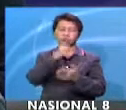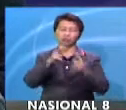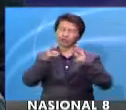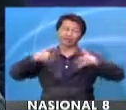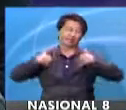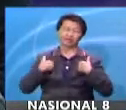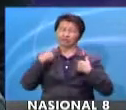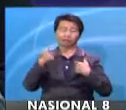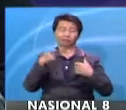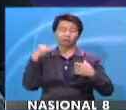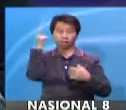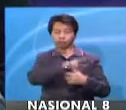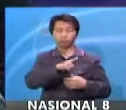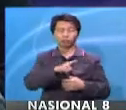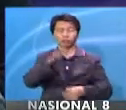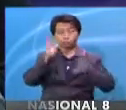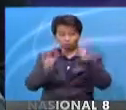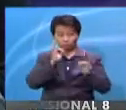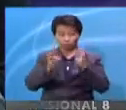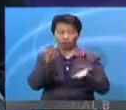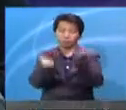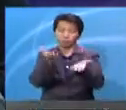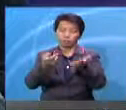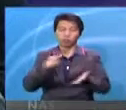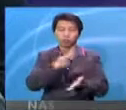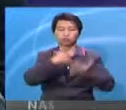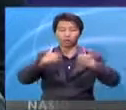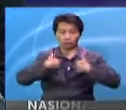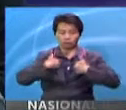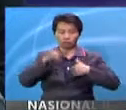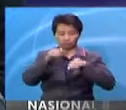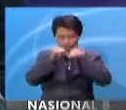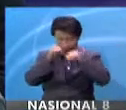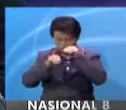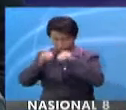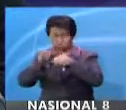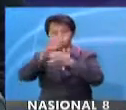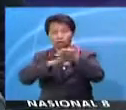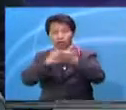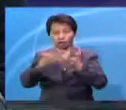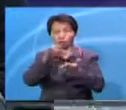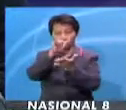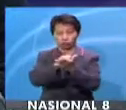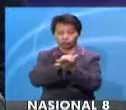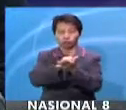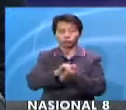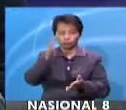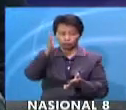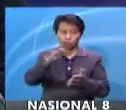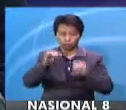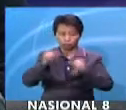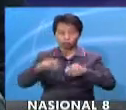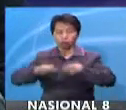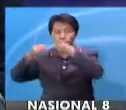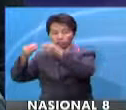tired. But kalau mungkin kita boleh ada satu adjustment berkenaan dengan isu tersebut, ia akan